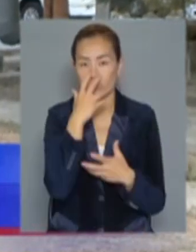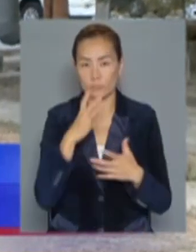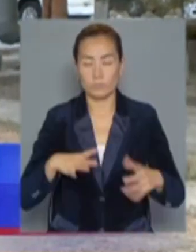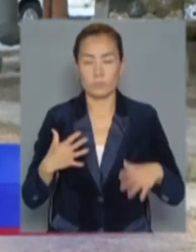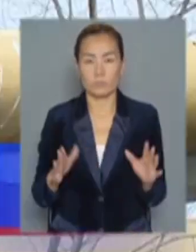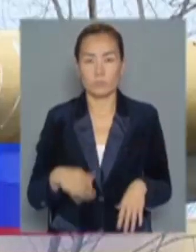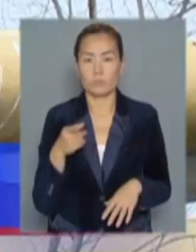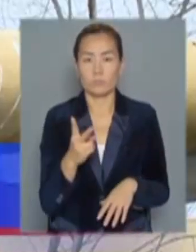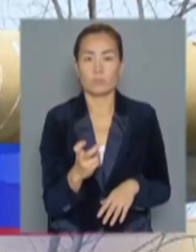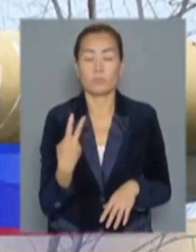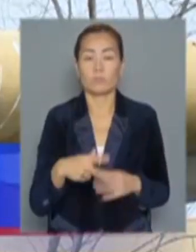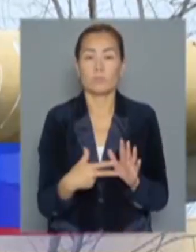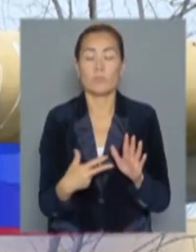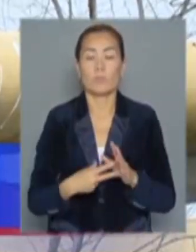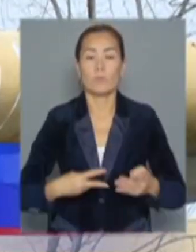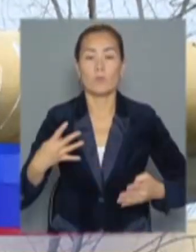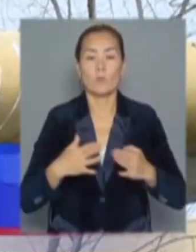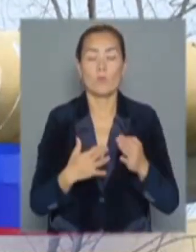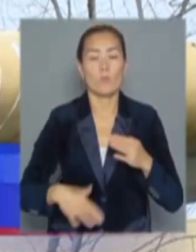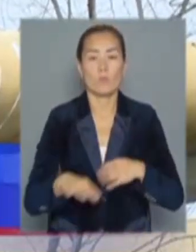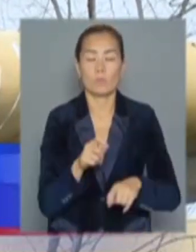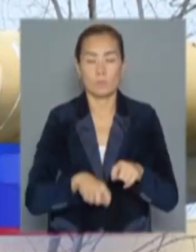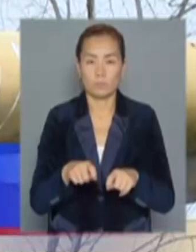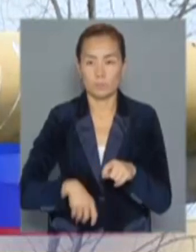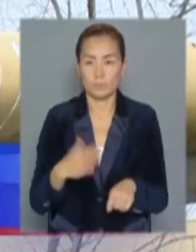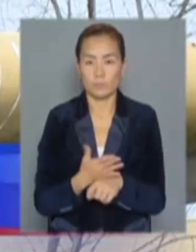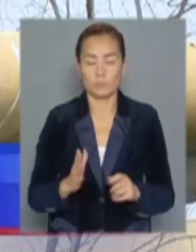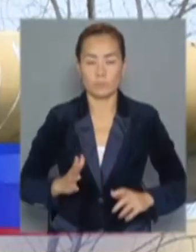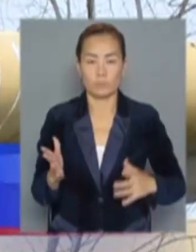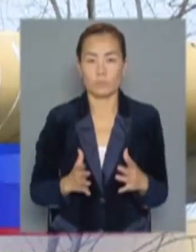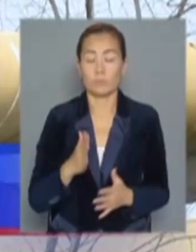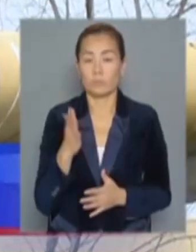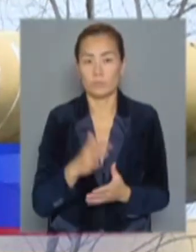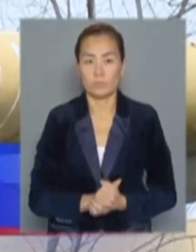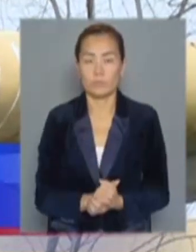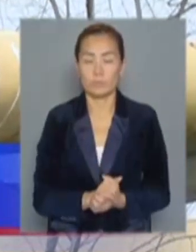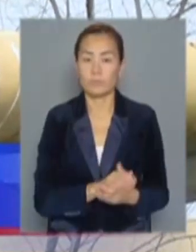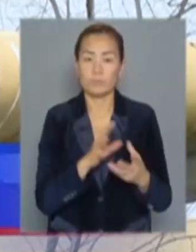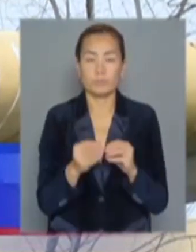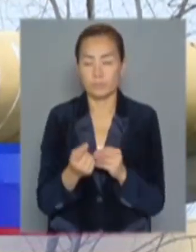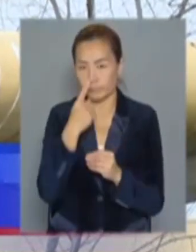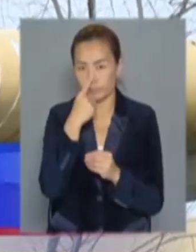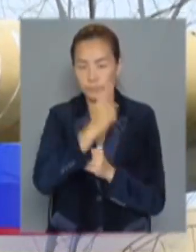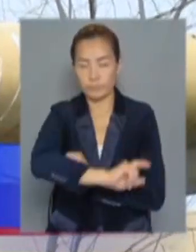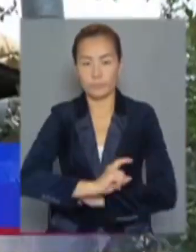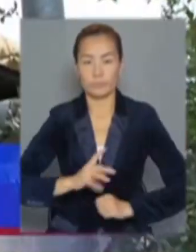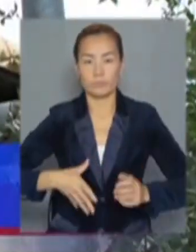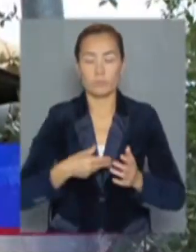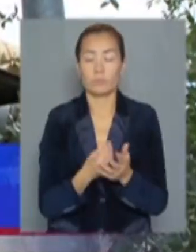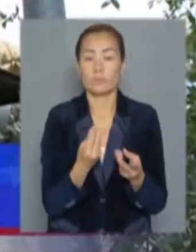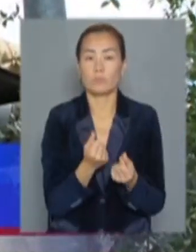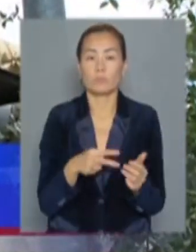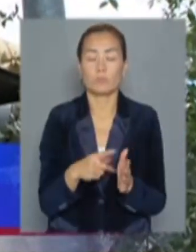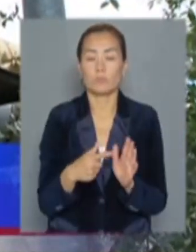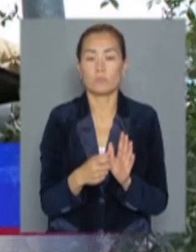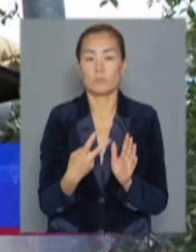маусымы алдында 1228 көпқабатты тұрғын үй сынақтан өтіп, дайындығы пысықталғанын айтты. Жалпы биылғы жылыту маусымына бөлінген қаражат